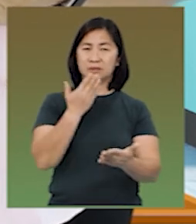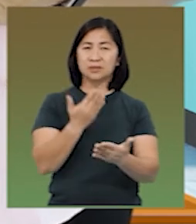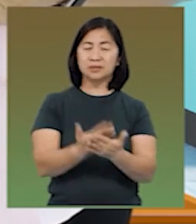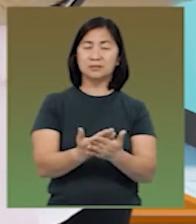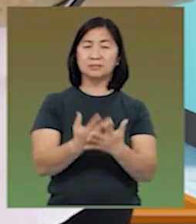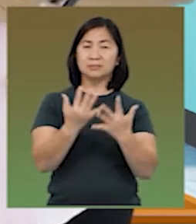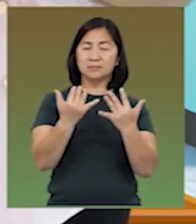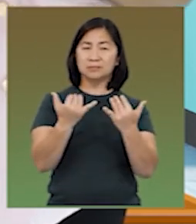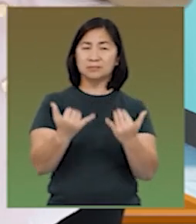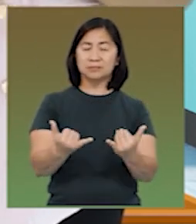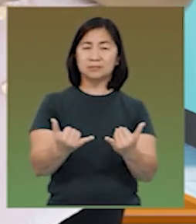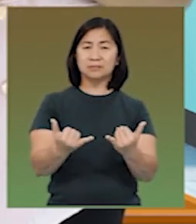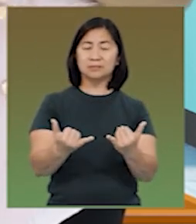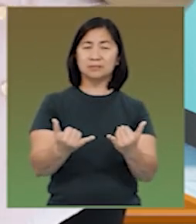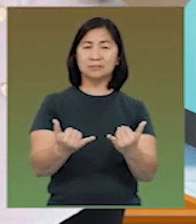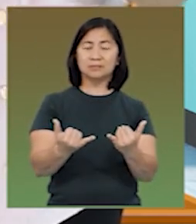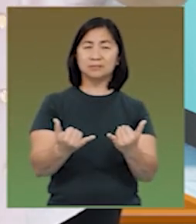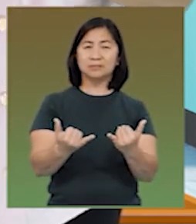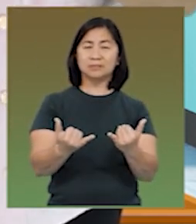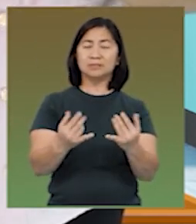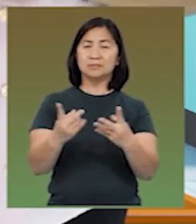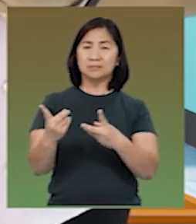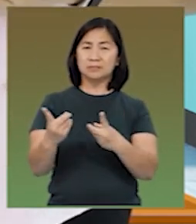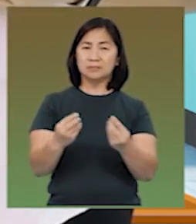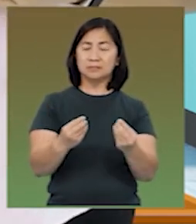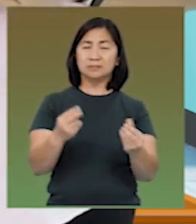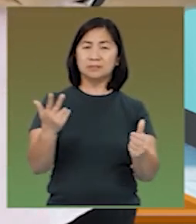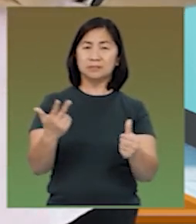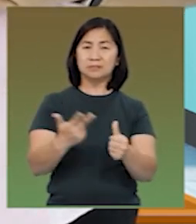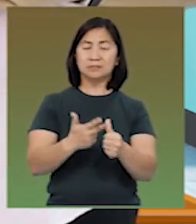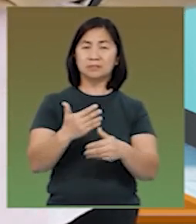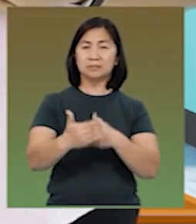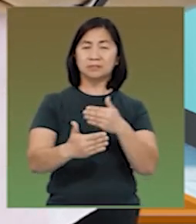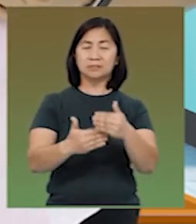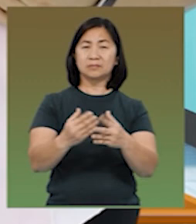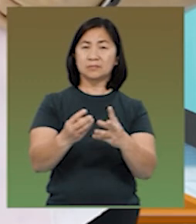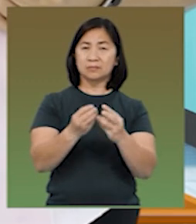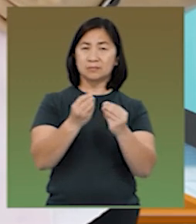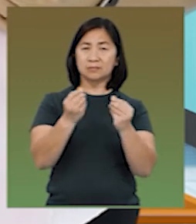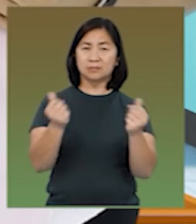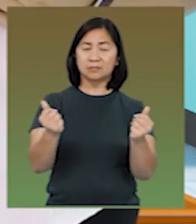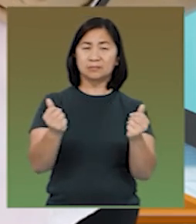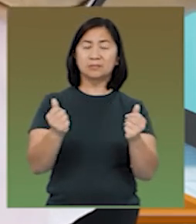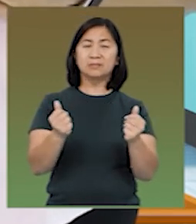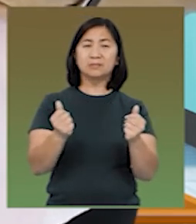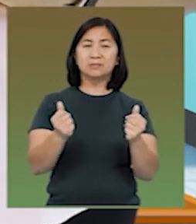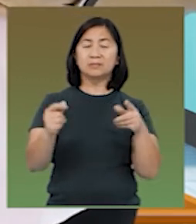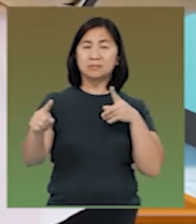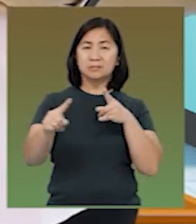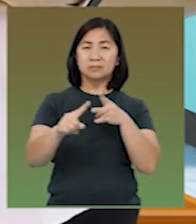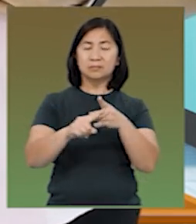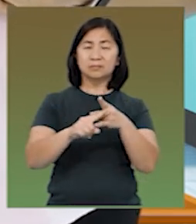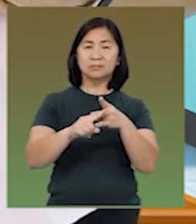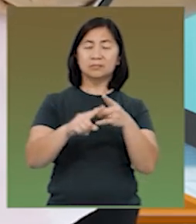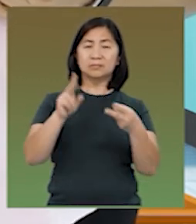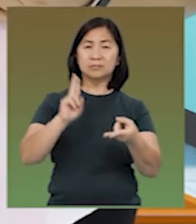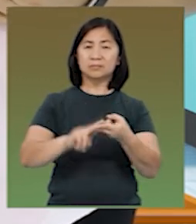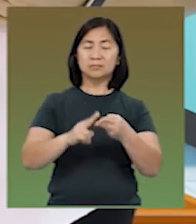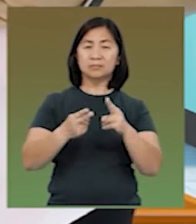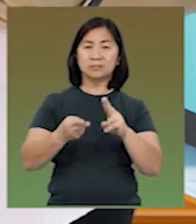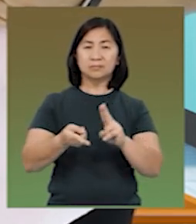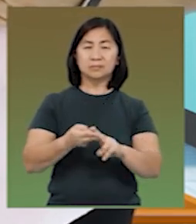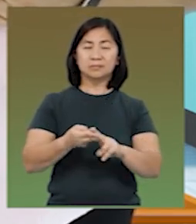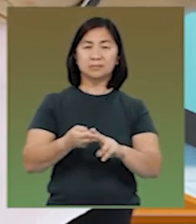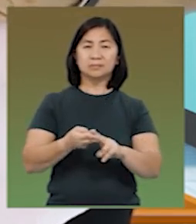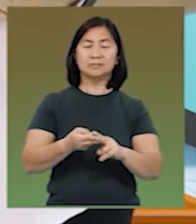Good job! Ngayon, gawin na ang third step, ang solve. I-divide na ang